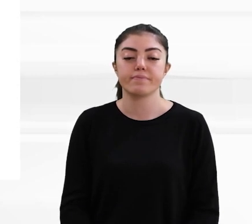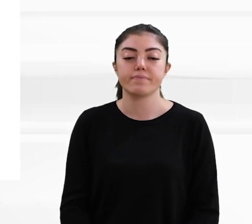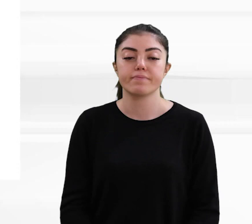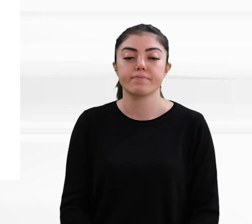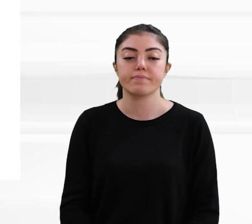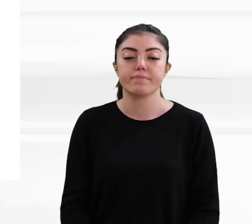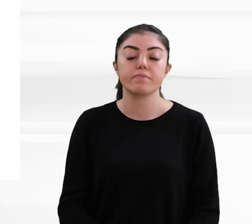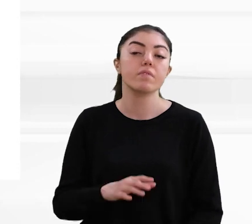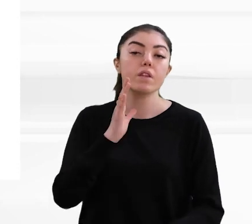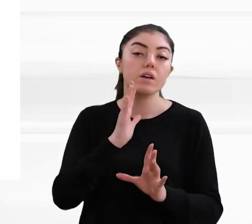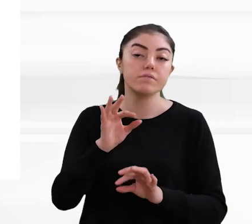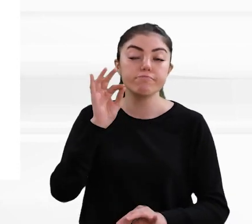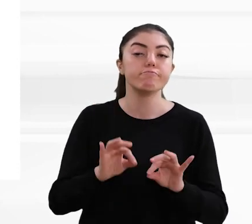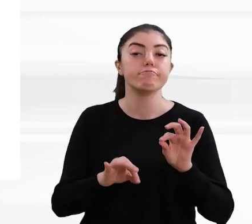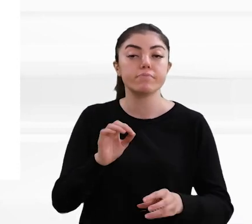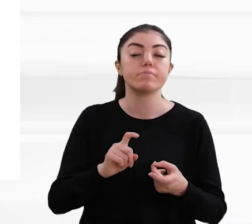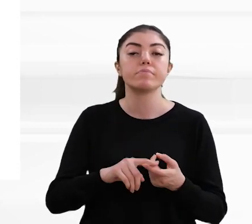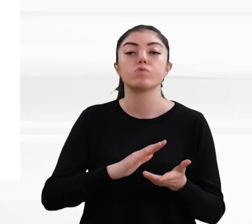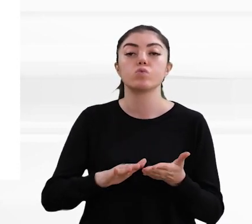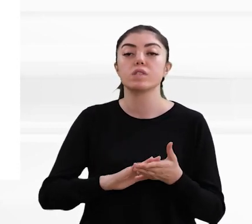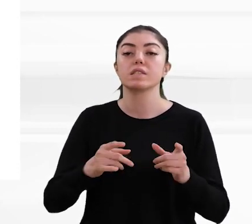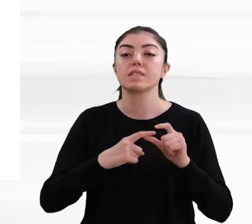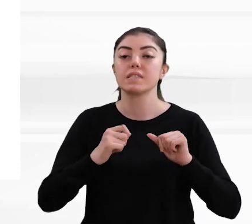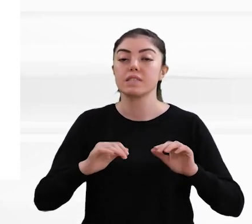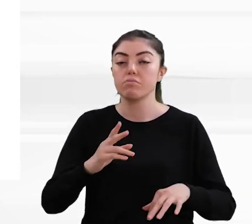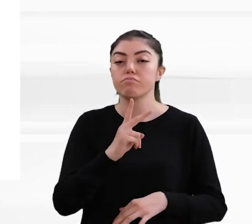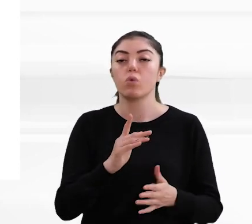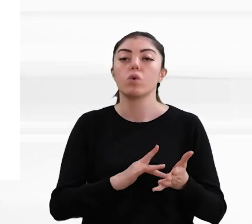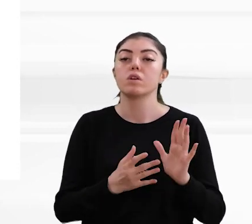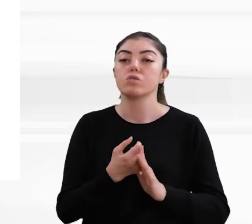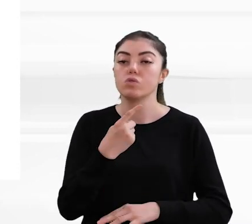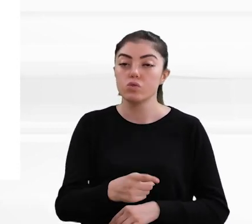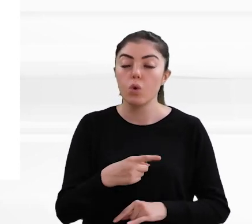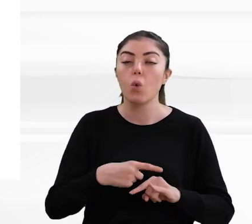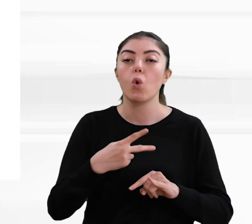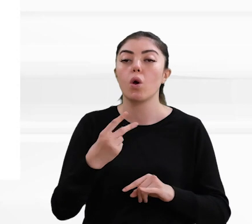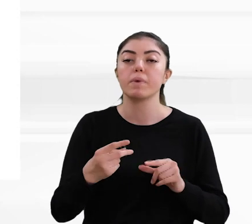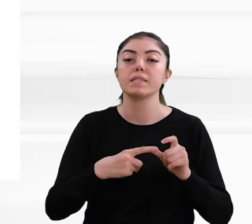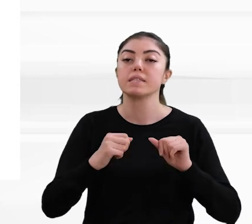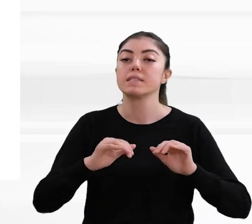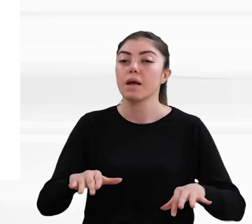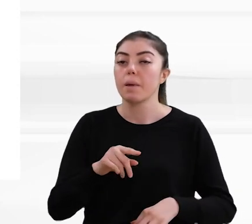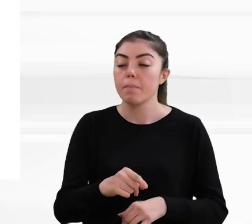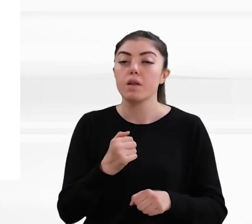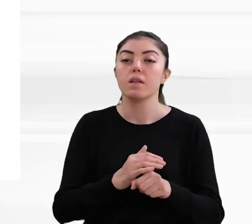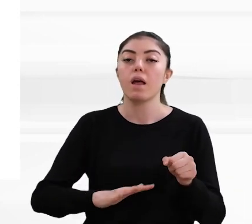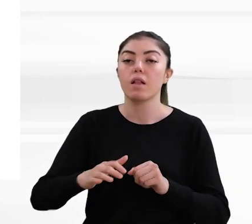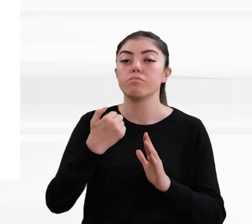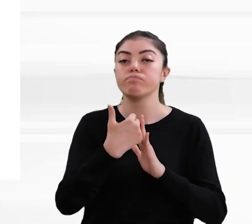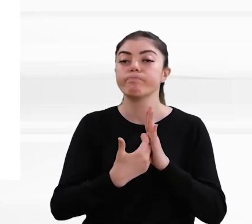30. soru insanda denetleyici ve düzenleyici sistemin bir parçası oluşturan hormonal sistem ile ilgili